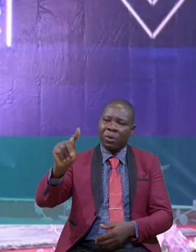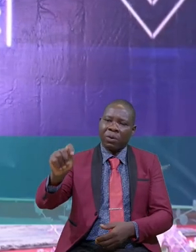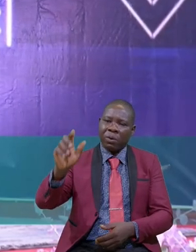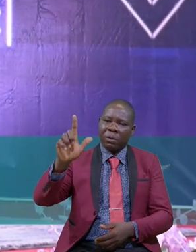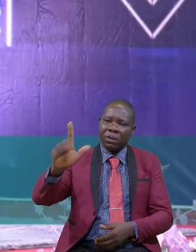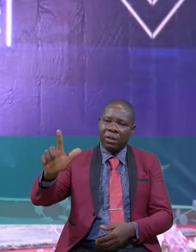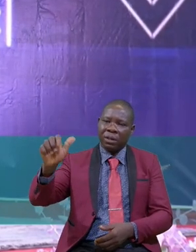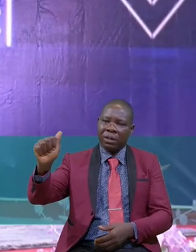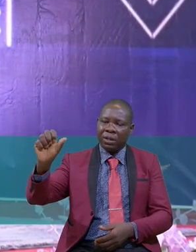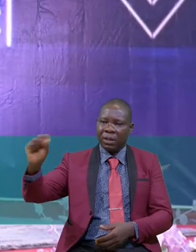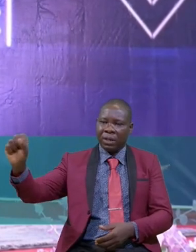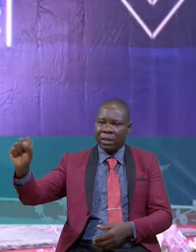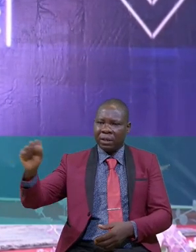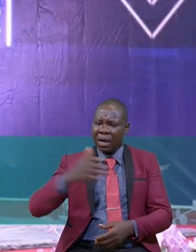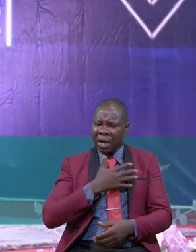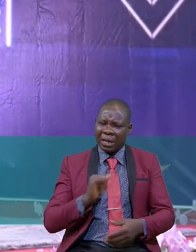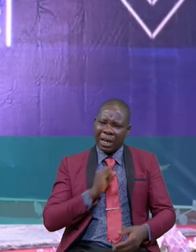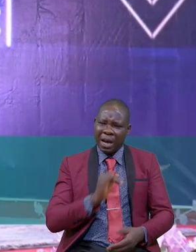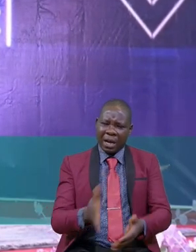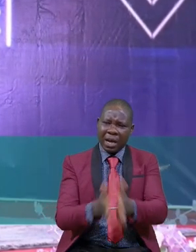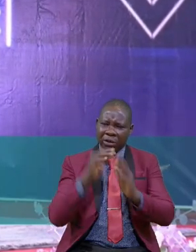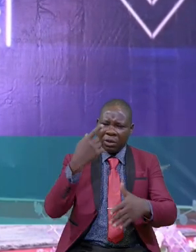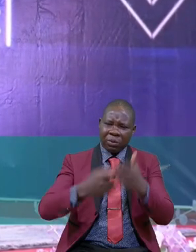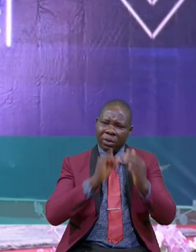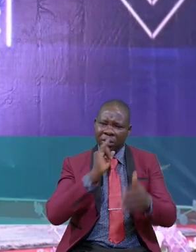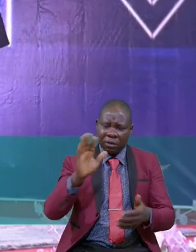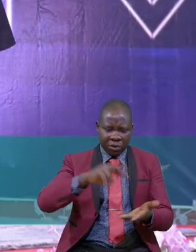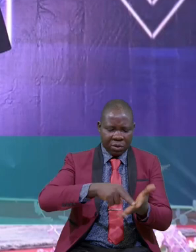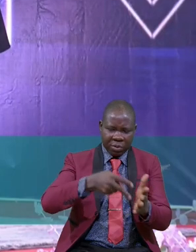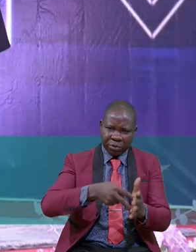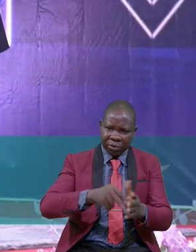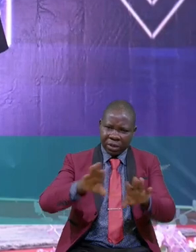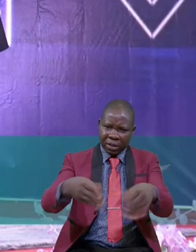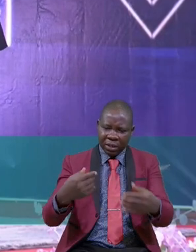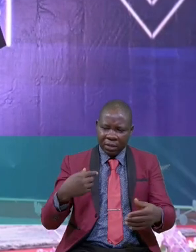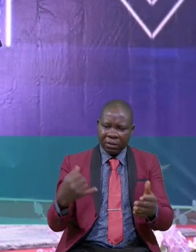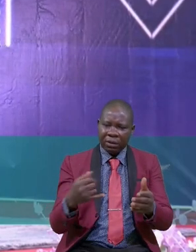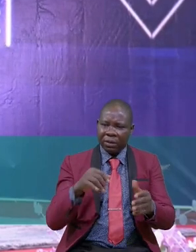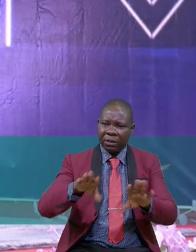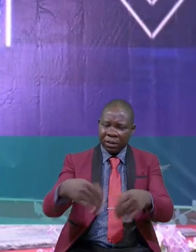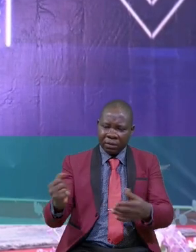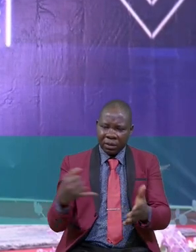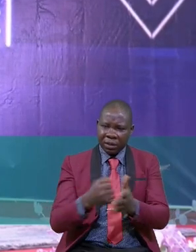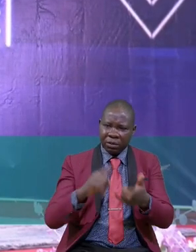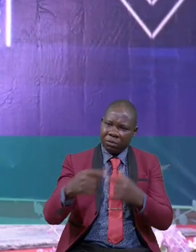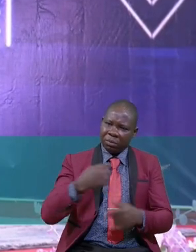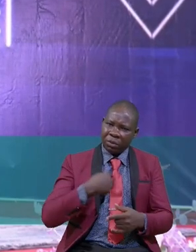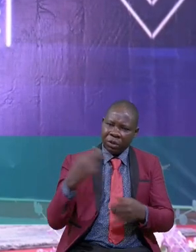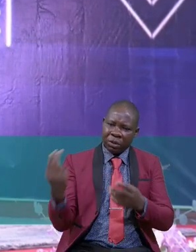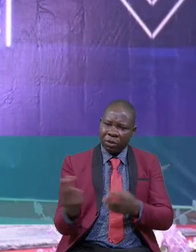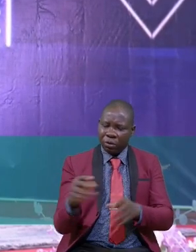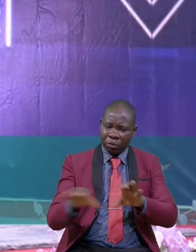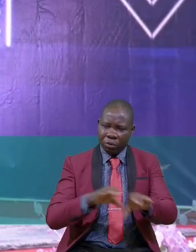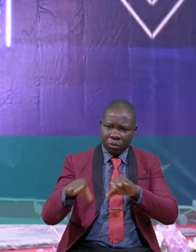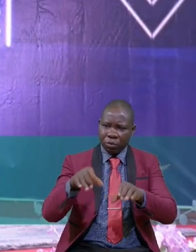me a cutlass. Me un coup de coupe. Do you want me to use the cutlass on my enemies? Mes